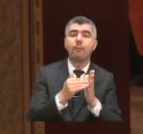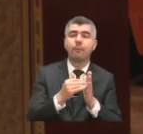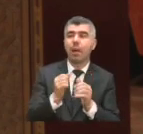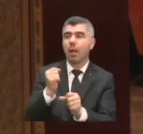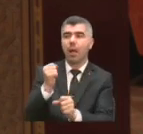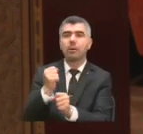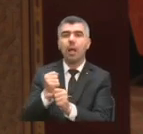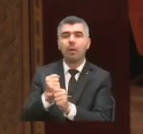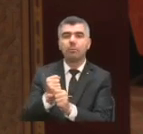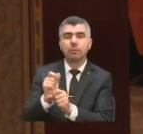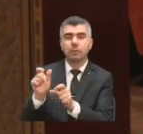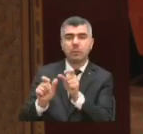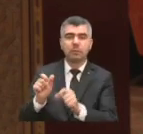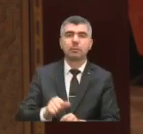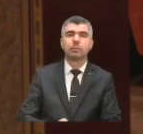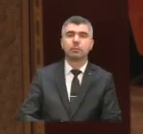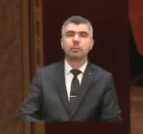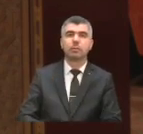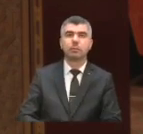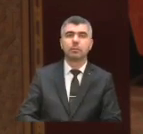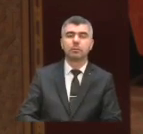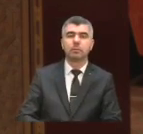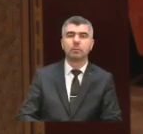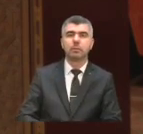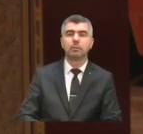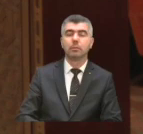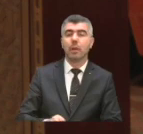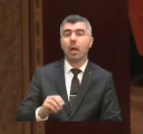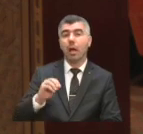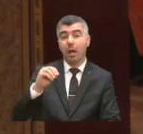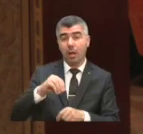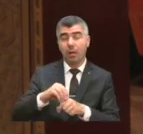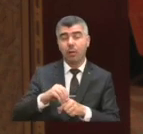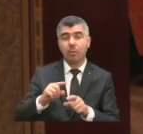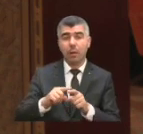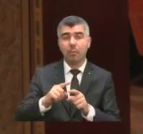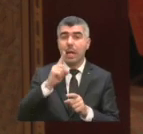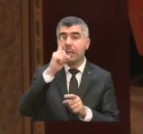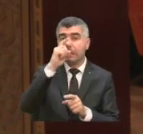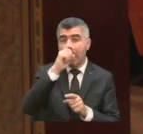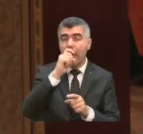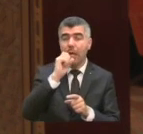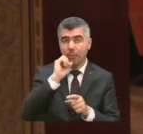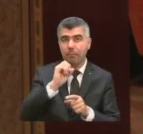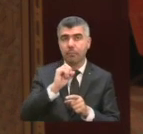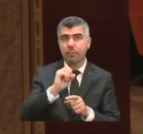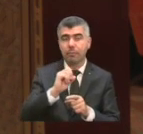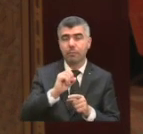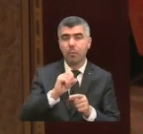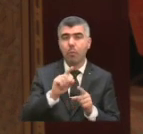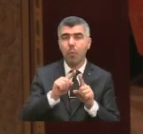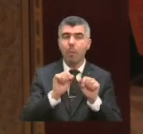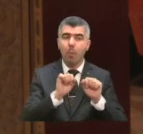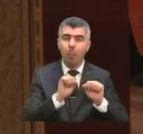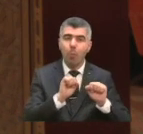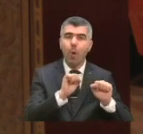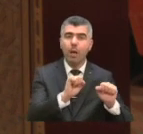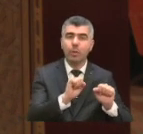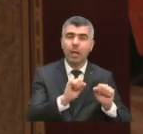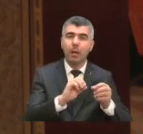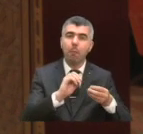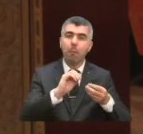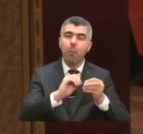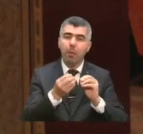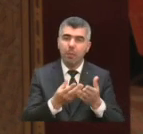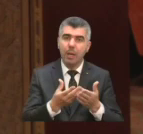عمل. كما أنه وبعد الظروف الصعبة أو في إطار مواجهة نتاع الظروف الصعبة اللي